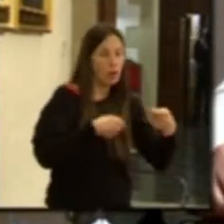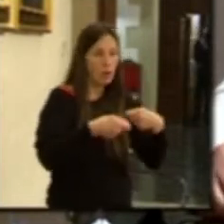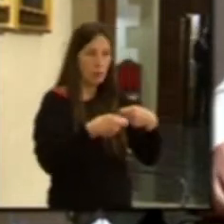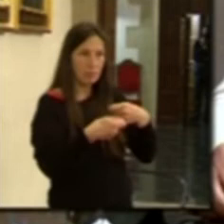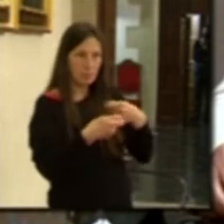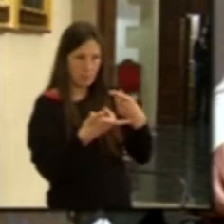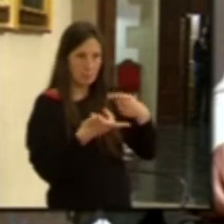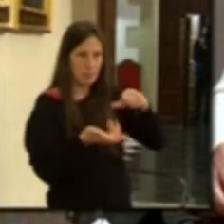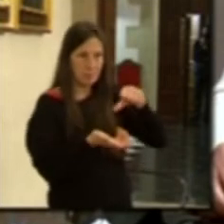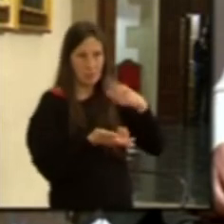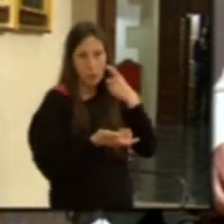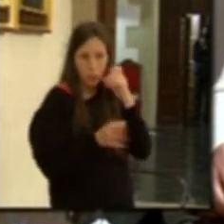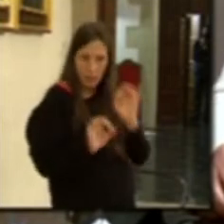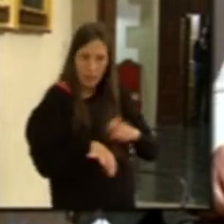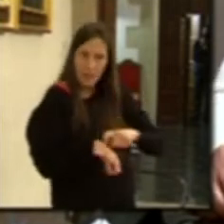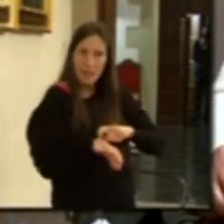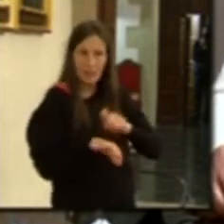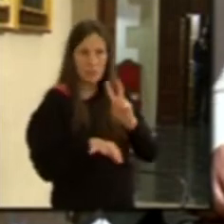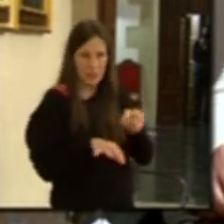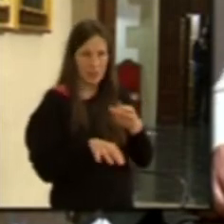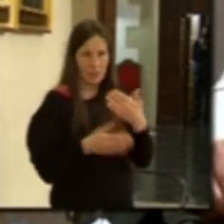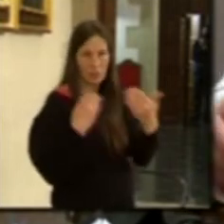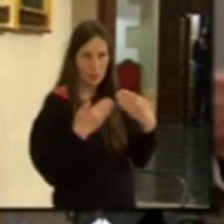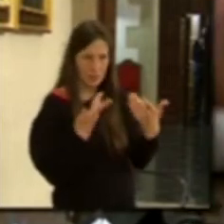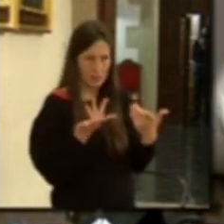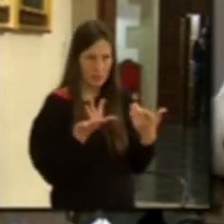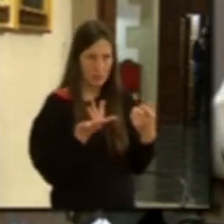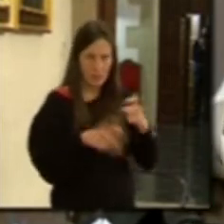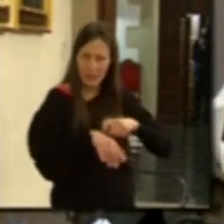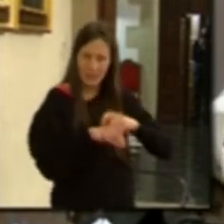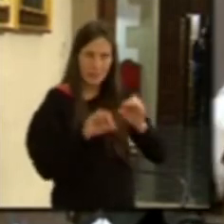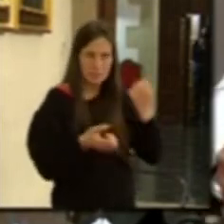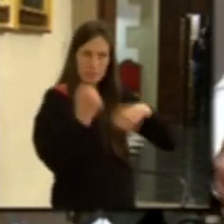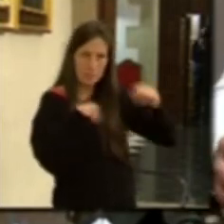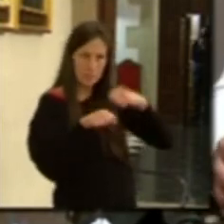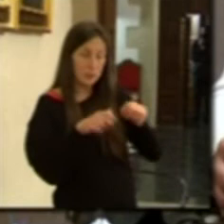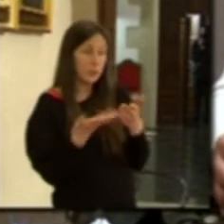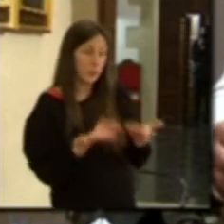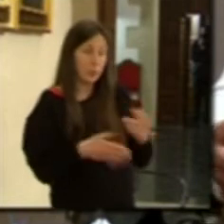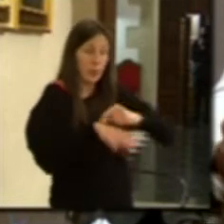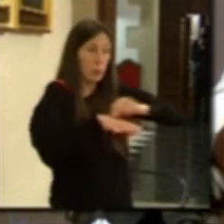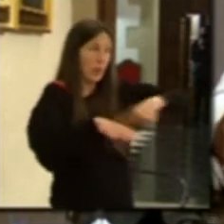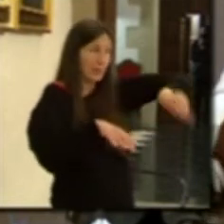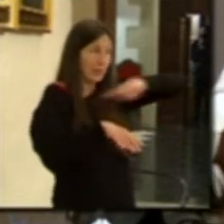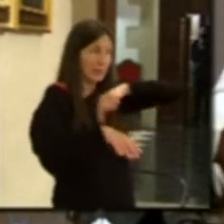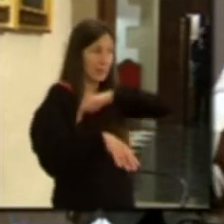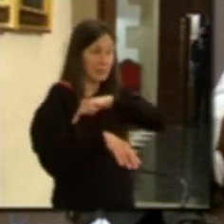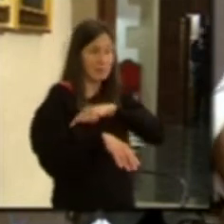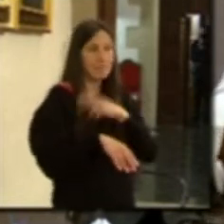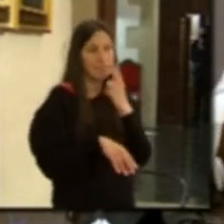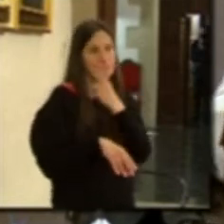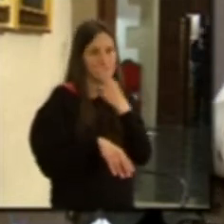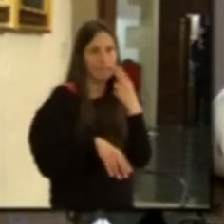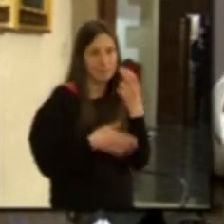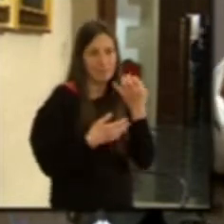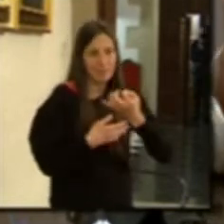que nosaltres sabem que és comercial, aquesta ciutat que sempre volem que sigui dinàmica i que ara com a gestors polítics tenim, doncs, diguem-ne, el deure